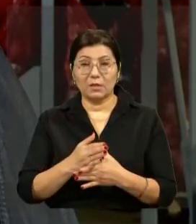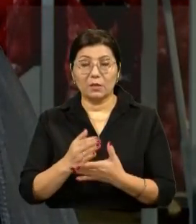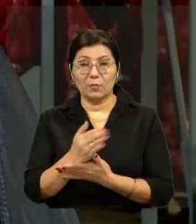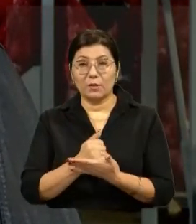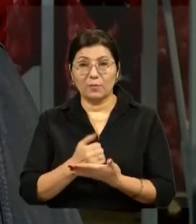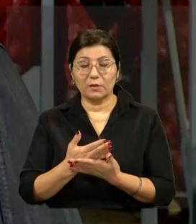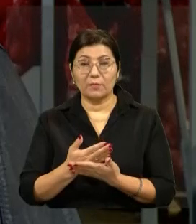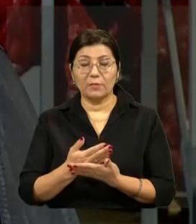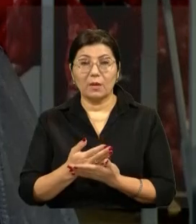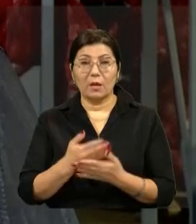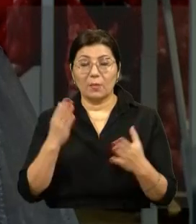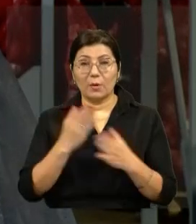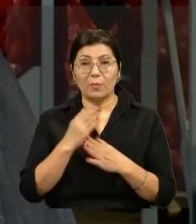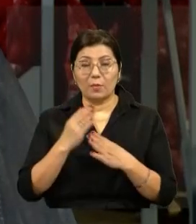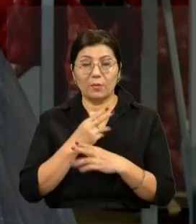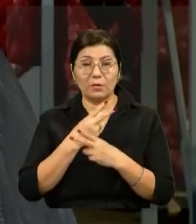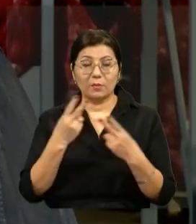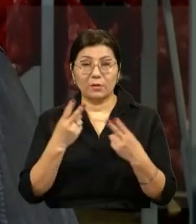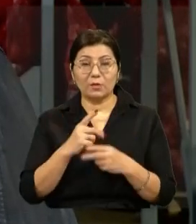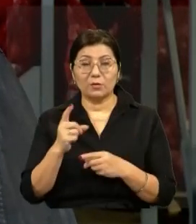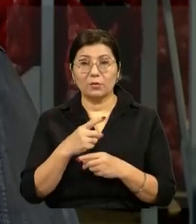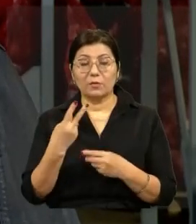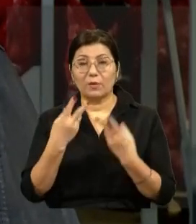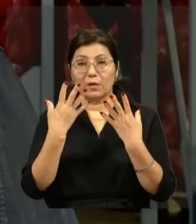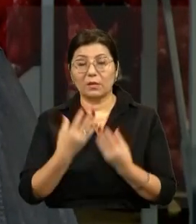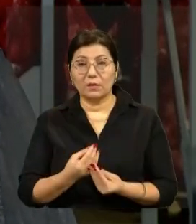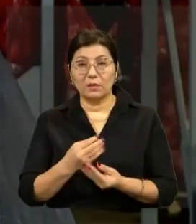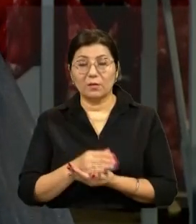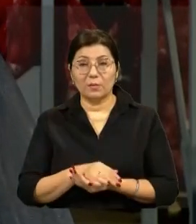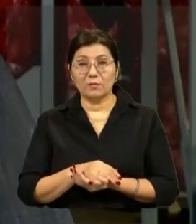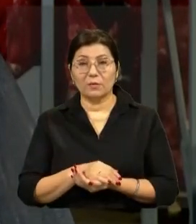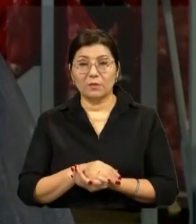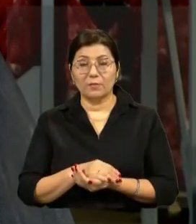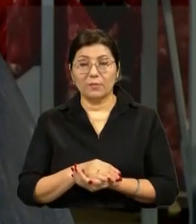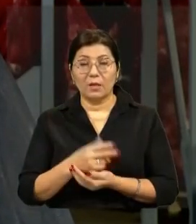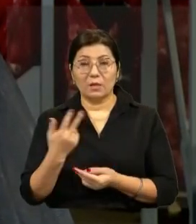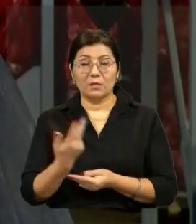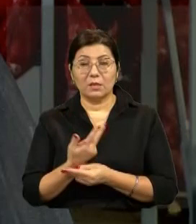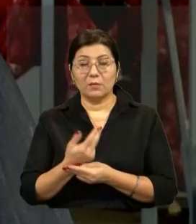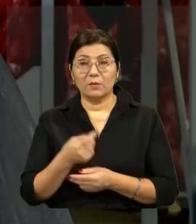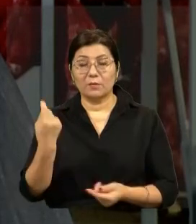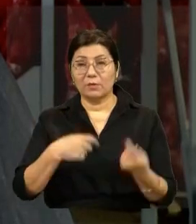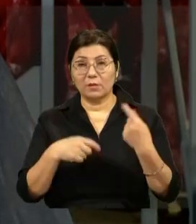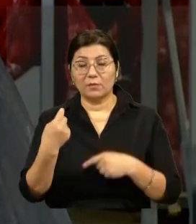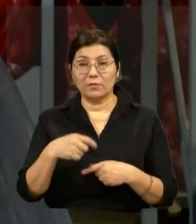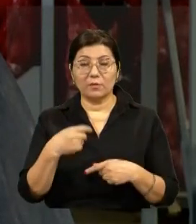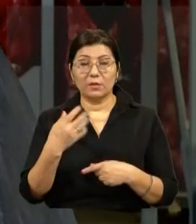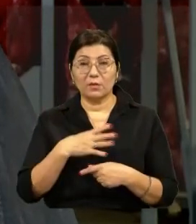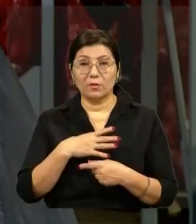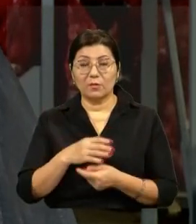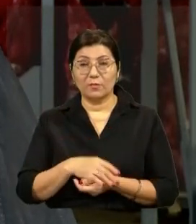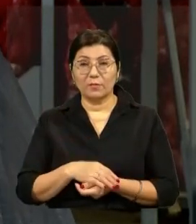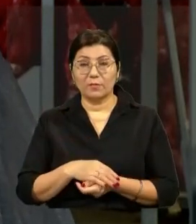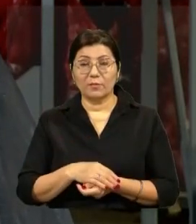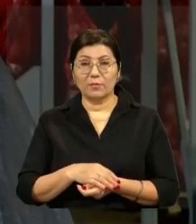погоде мы смотрели, потому что, считай, два дня было нормально, на третий был шел дождь. Приходилось останавливаться, но